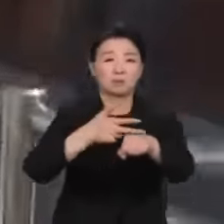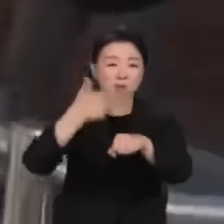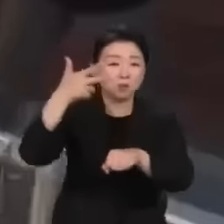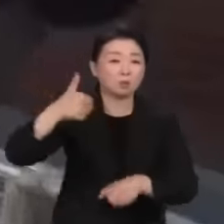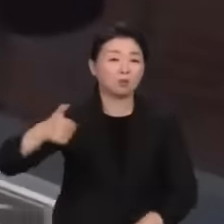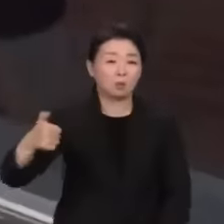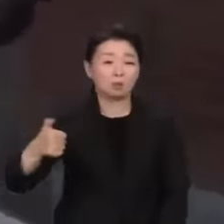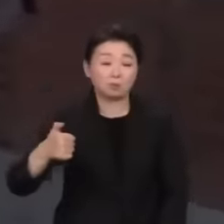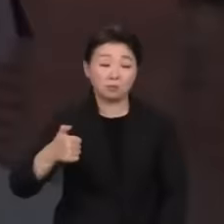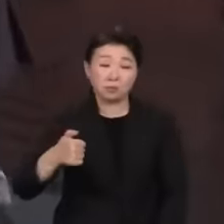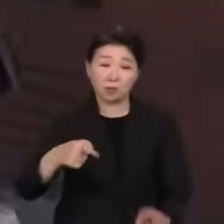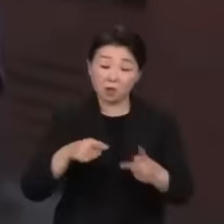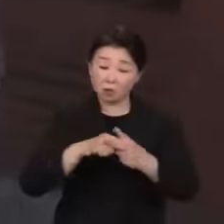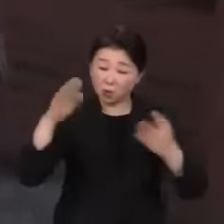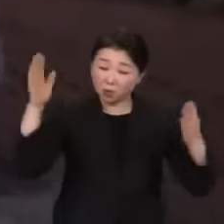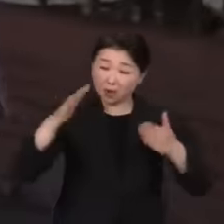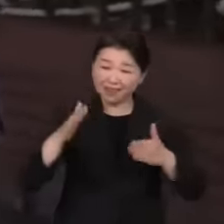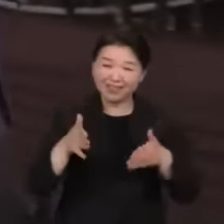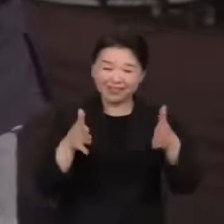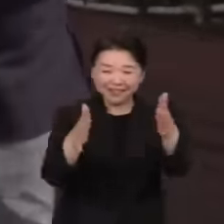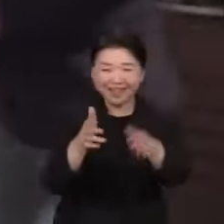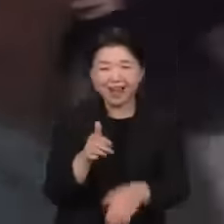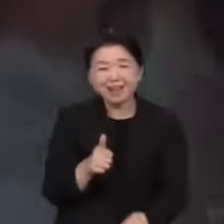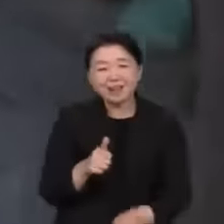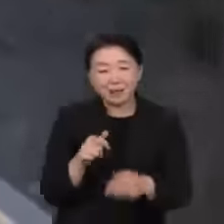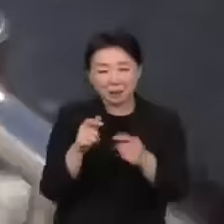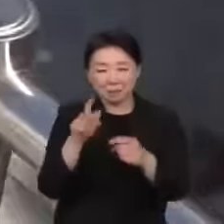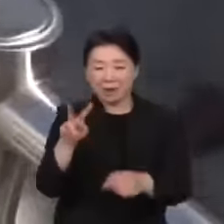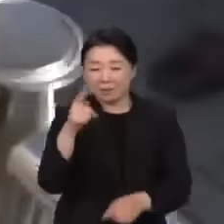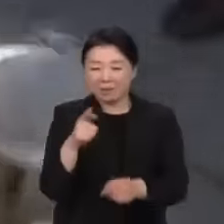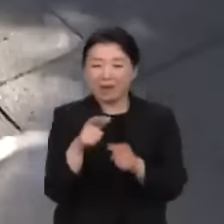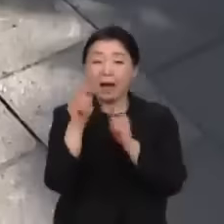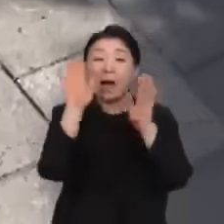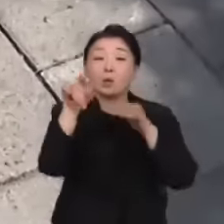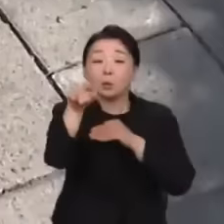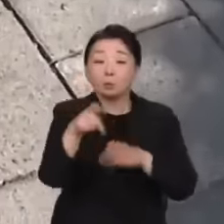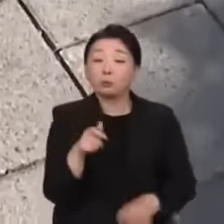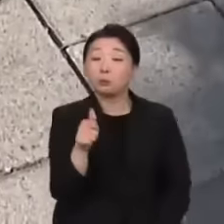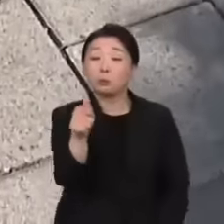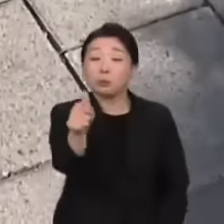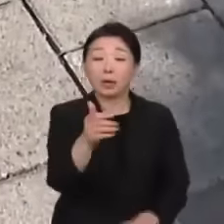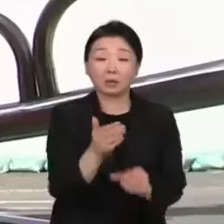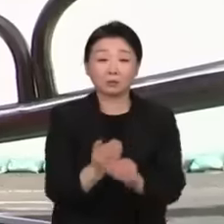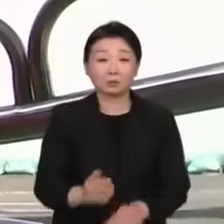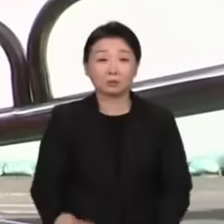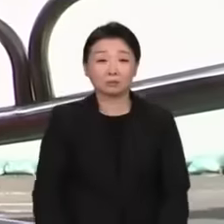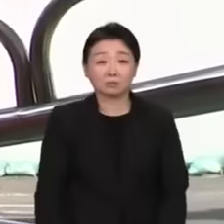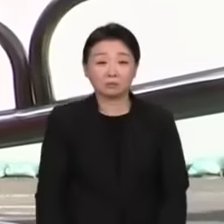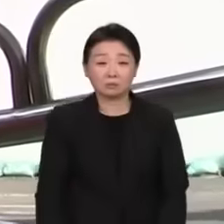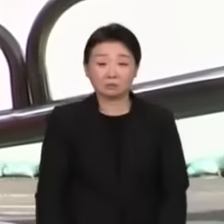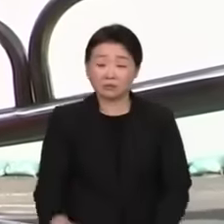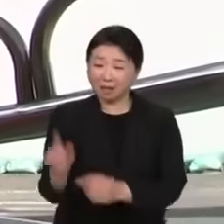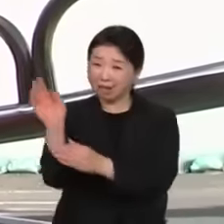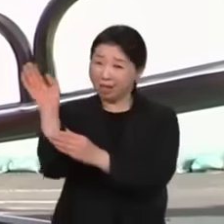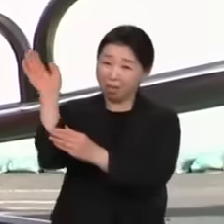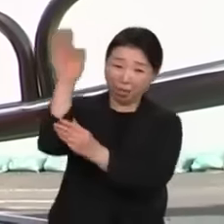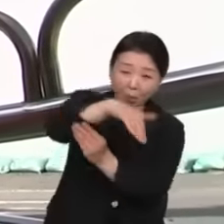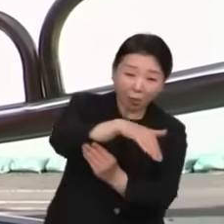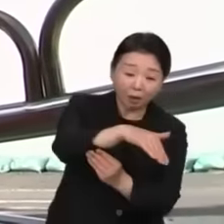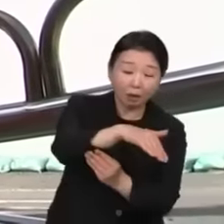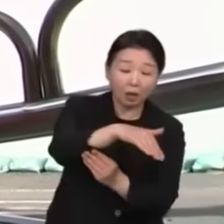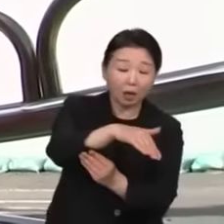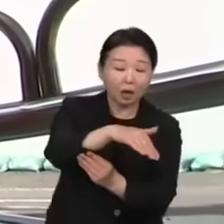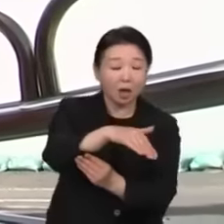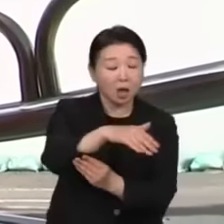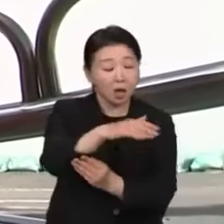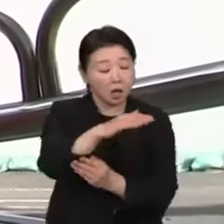50분쯤 초등학생들이 이 통학로를 따라 100m 떨어진 학교로 가던 때였습니다. 넘어간 크레인이 아이들 머리 위로